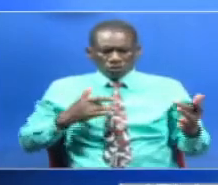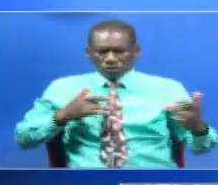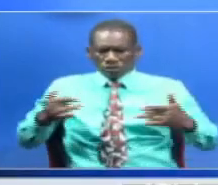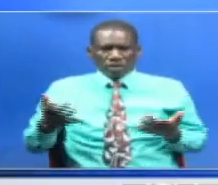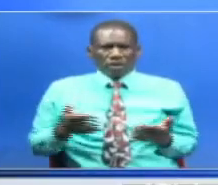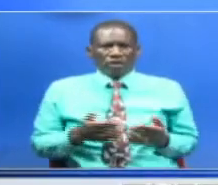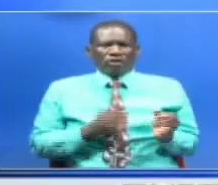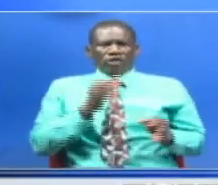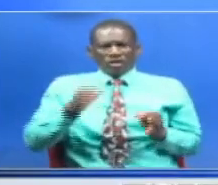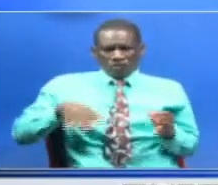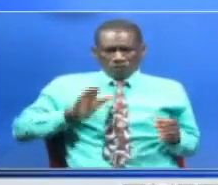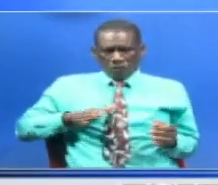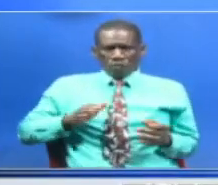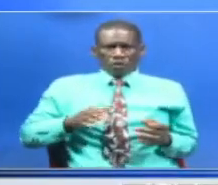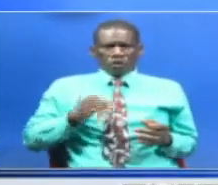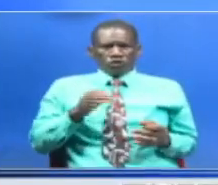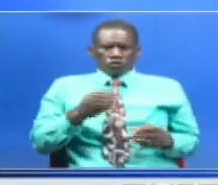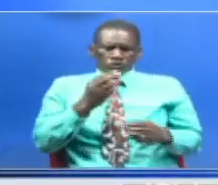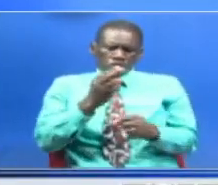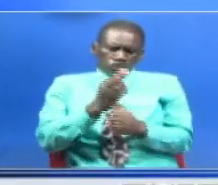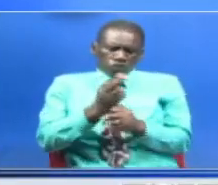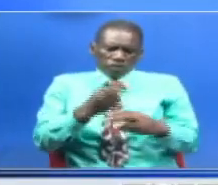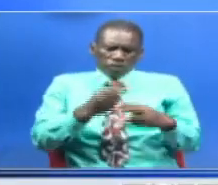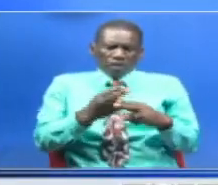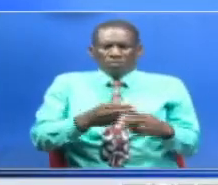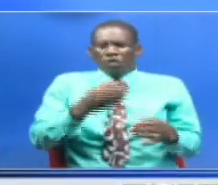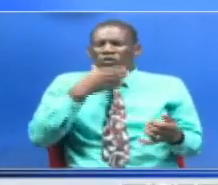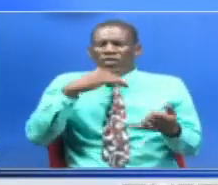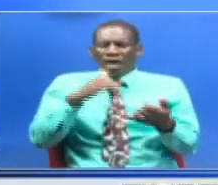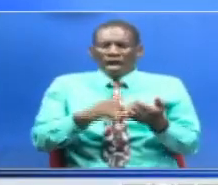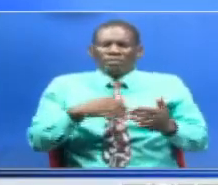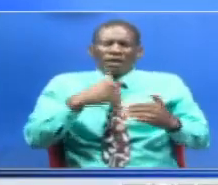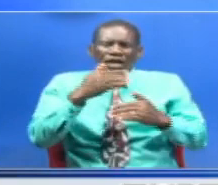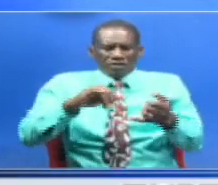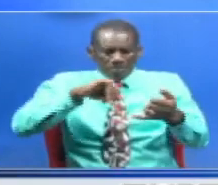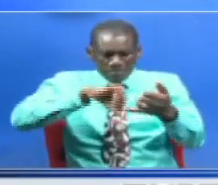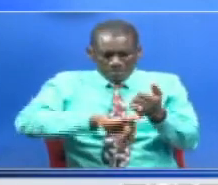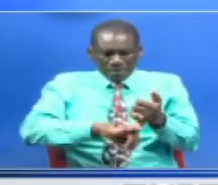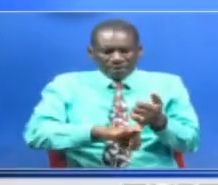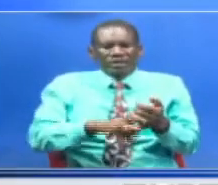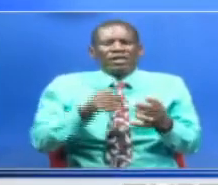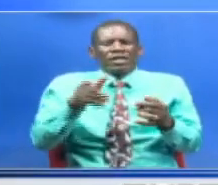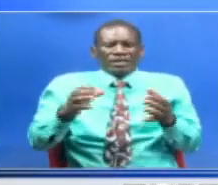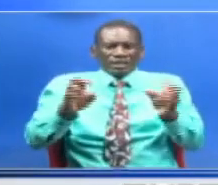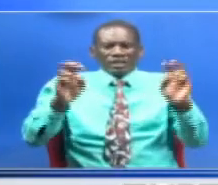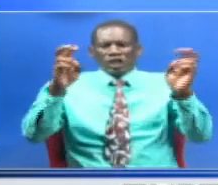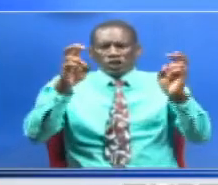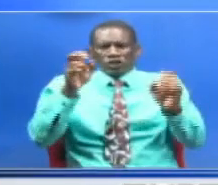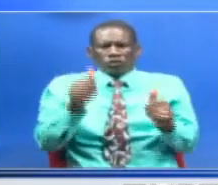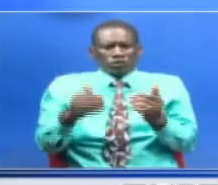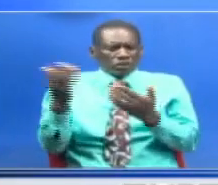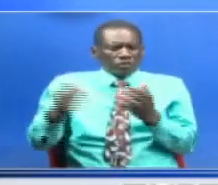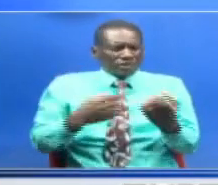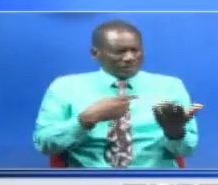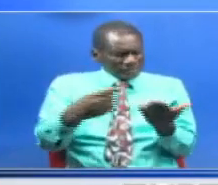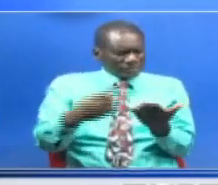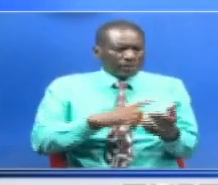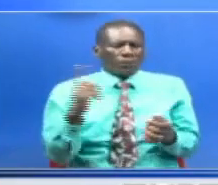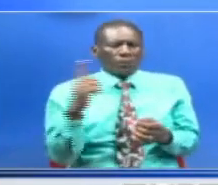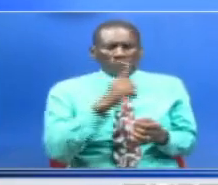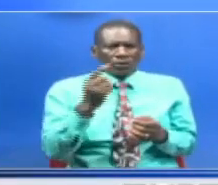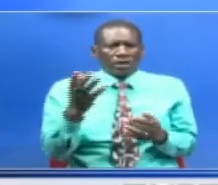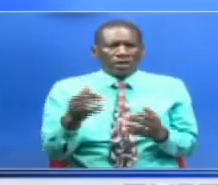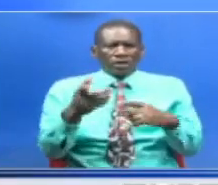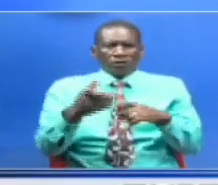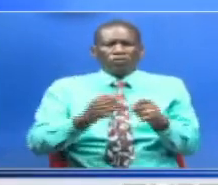Iwapo mwanamke anafaa kuchukua jina la mumewe baada ya kuolewa au la, ni swala linalozua mjadala mkali sana